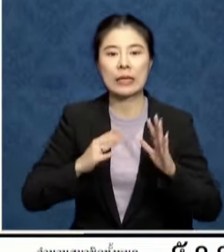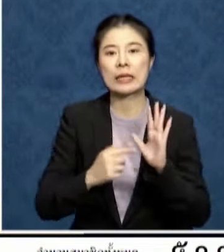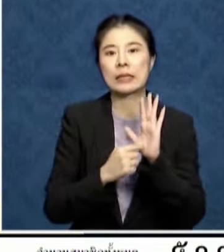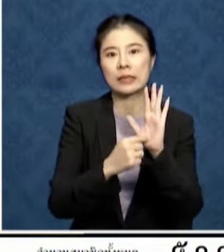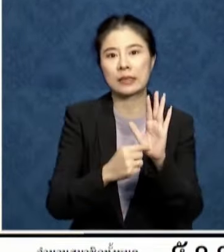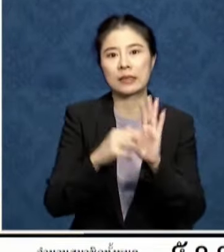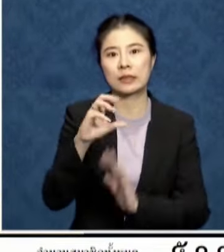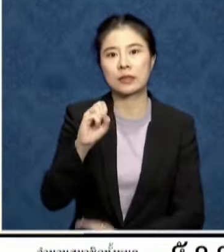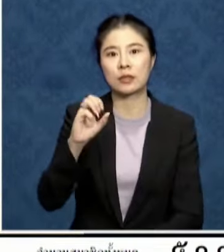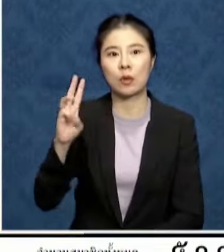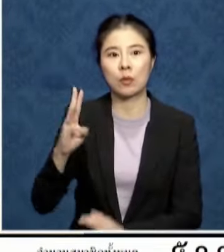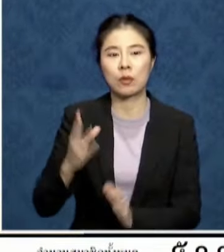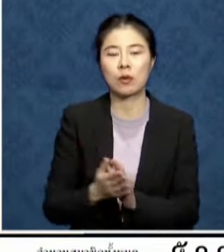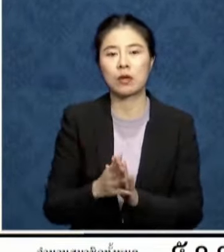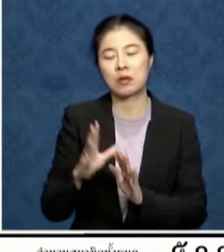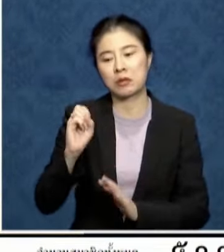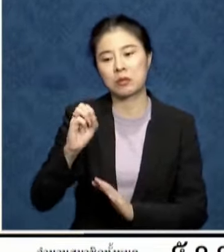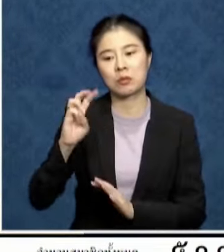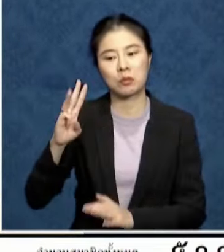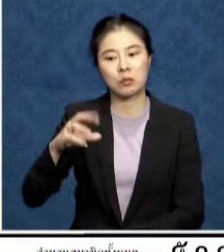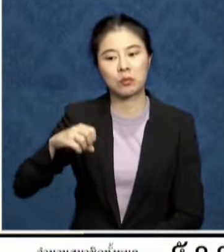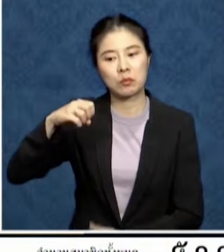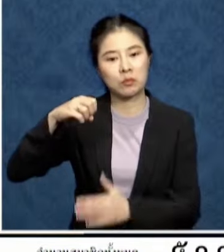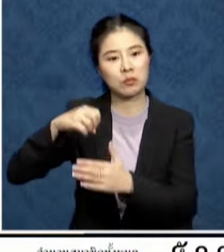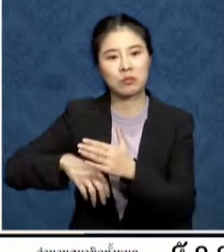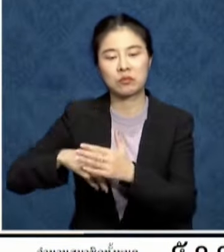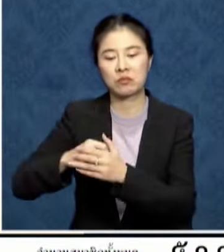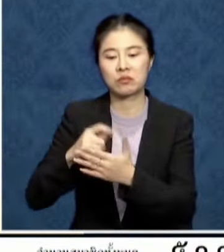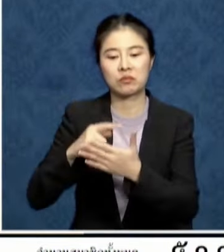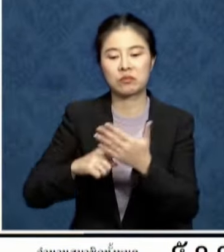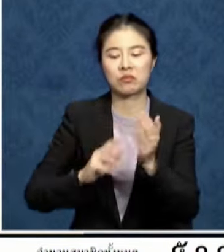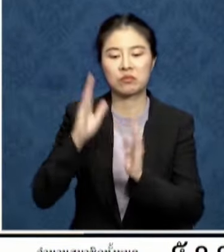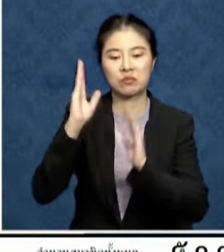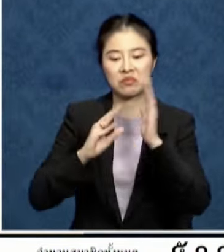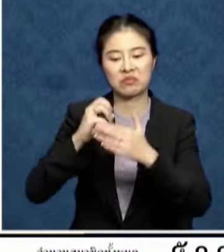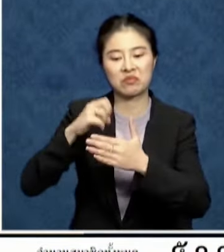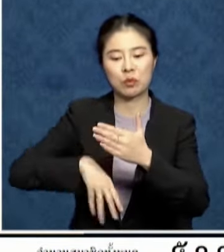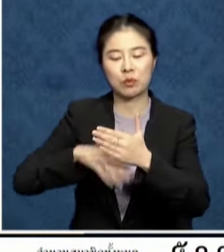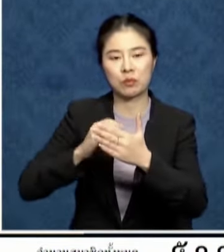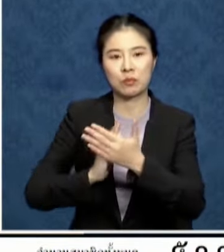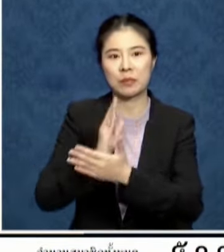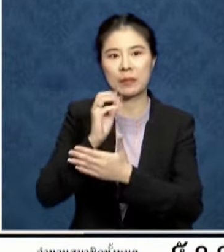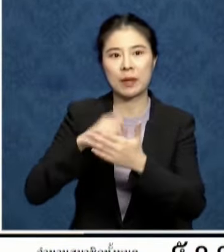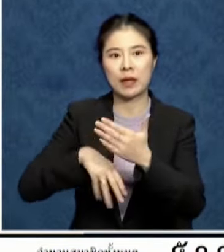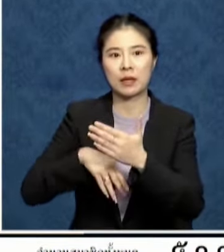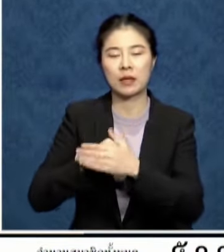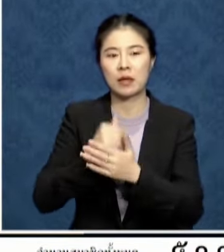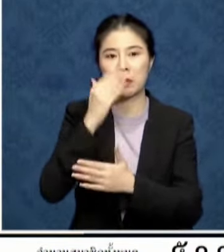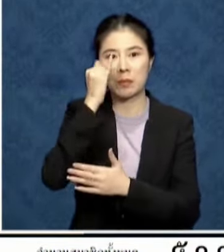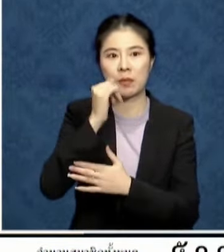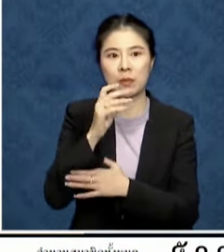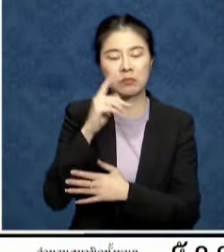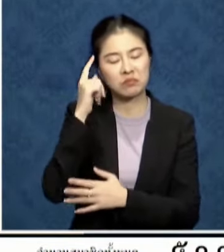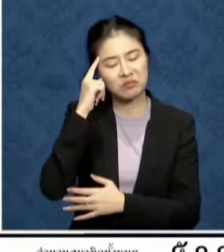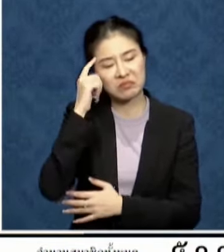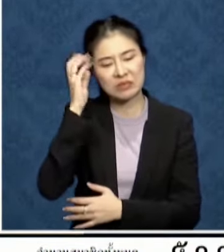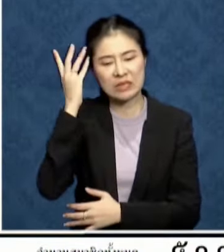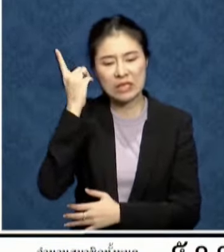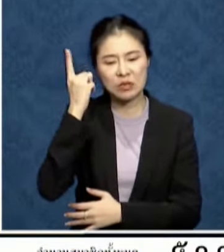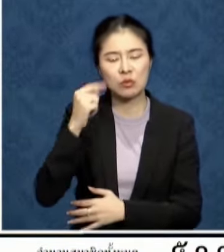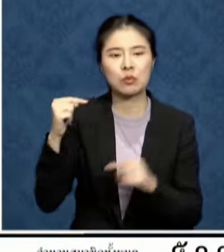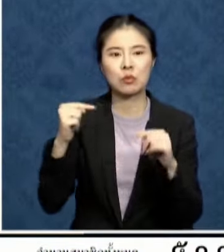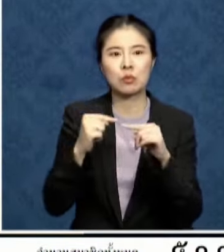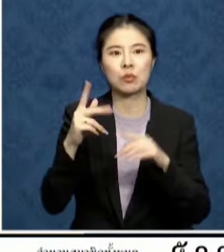ครับยัตติดังกล่าวถูกปัดตกโดยวุฒิสภาโดยมีสว.บางคนครับก็ให้เหตุผลโดยไปยกข้อกังวลของกกต.มา